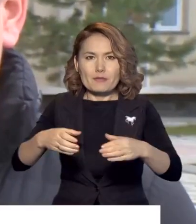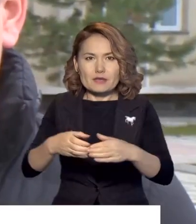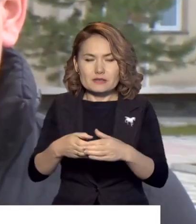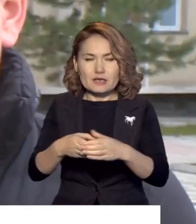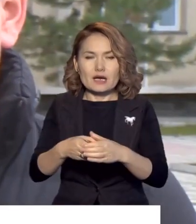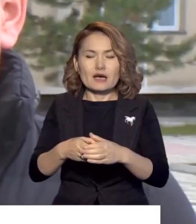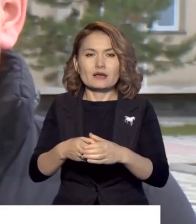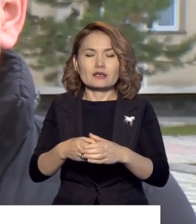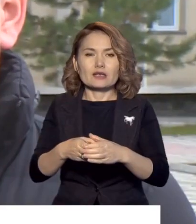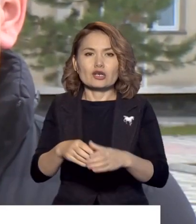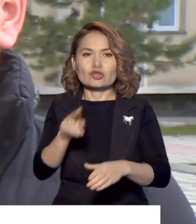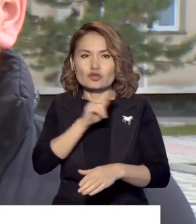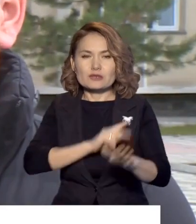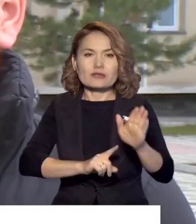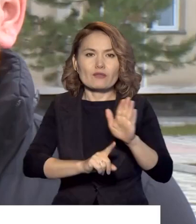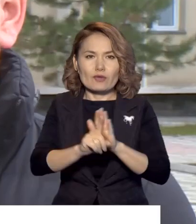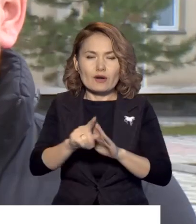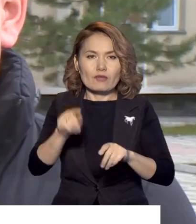шығамыз,